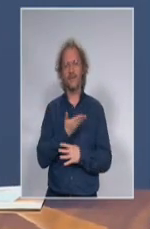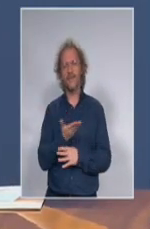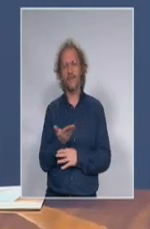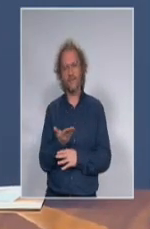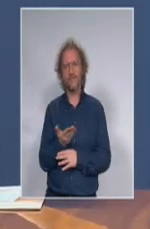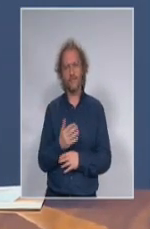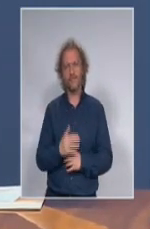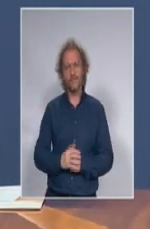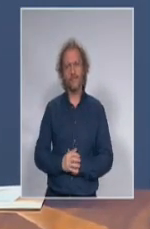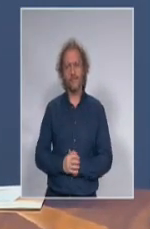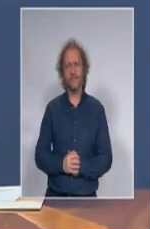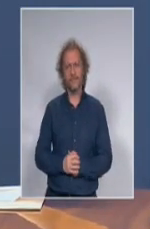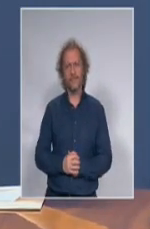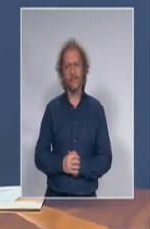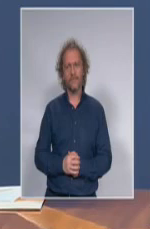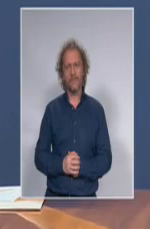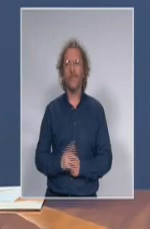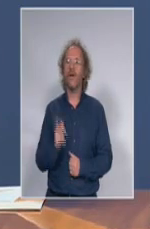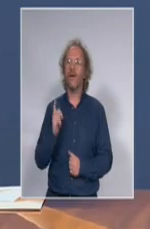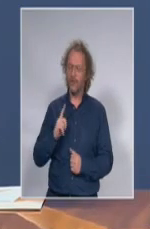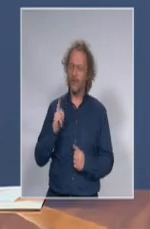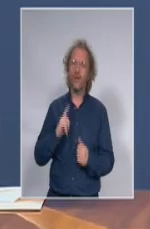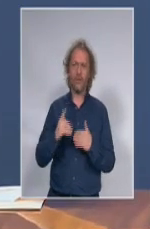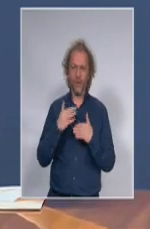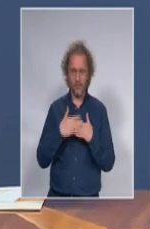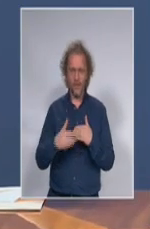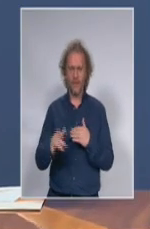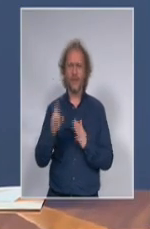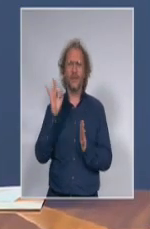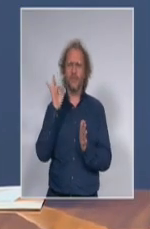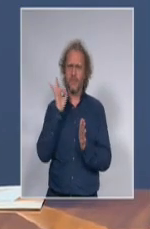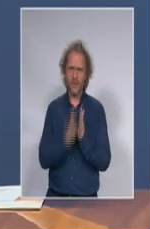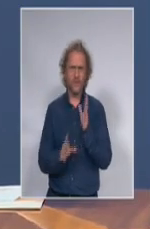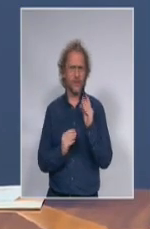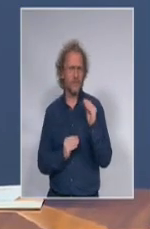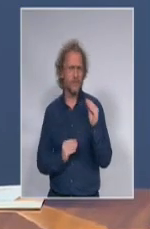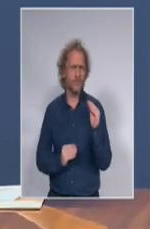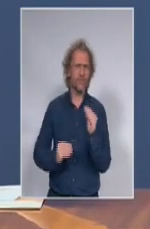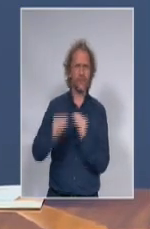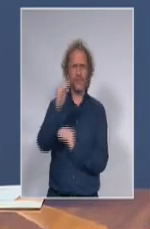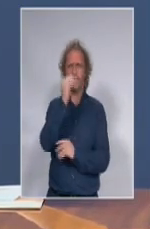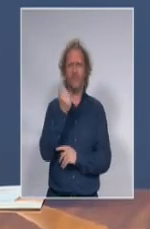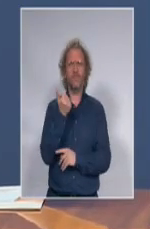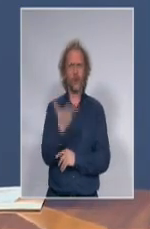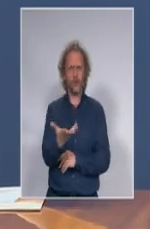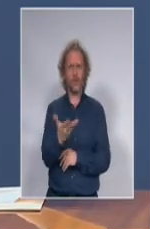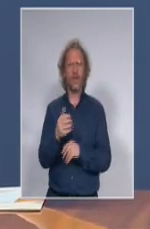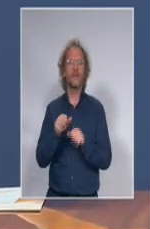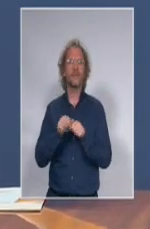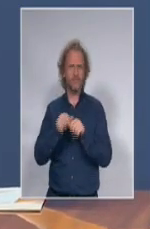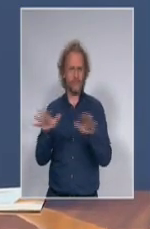dalje ubrzano povećavanje broja zaraženih.